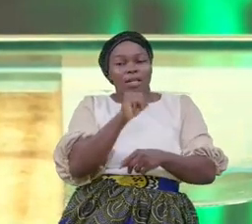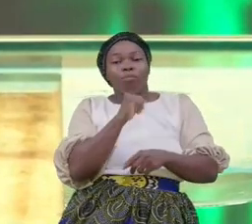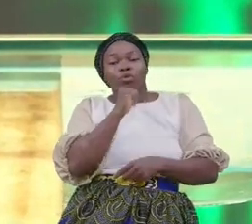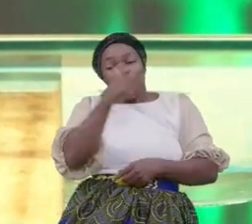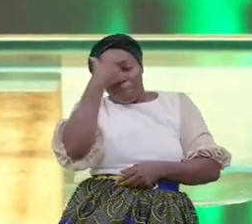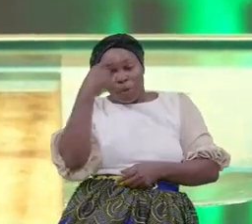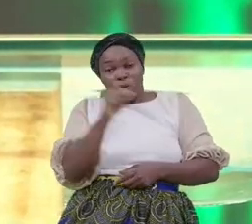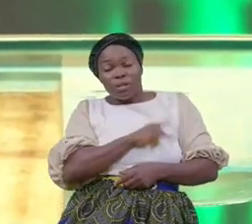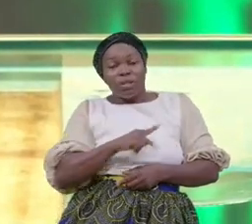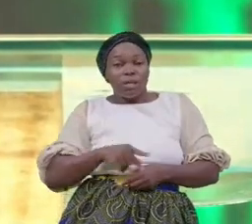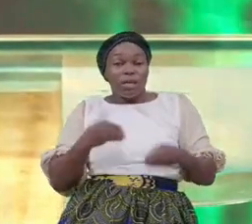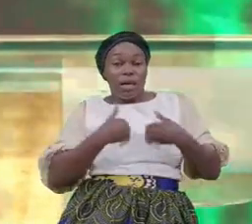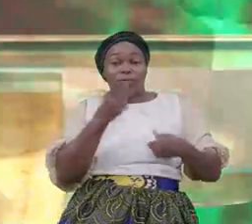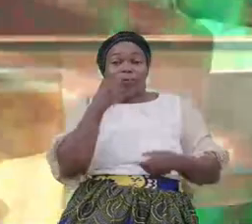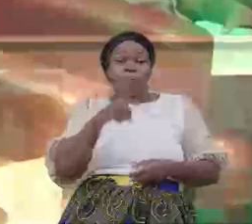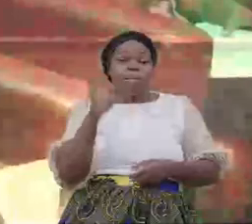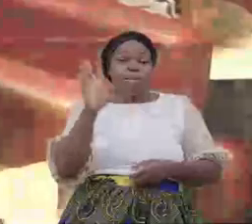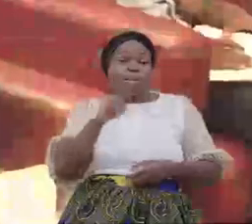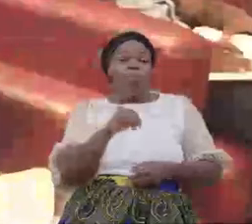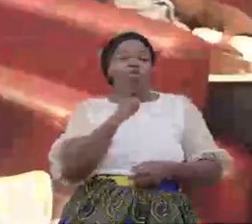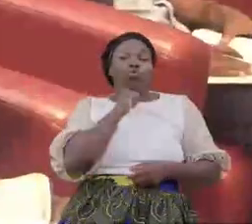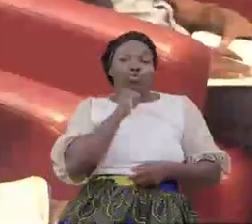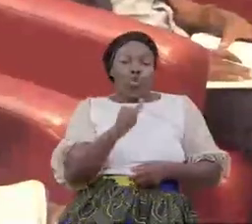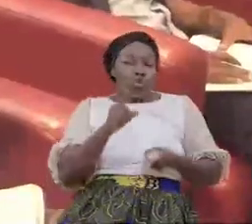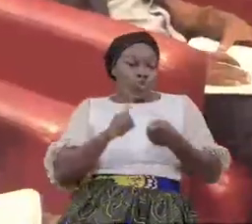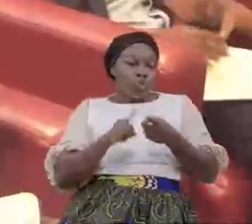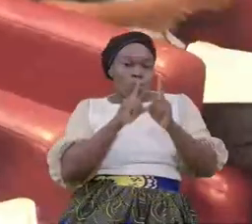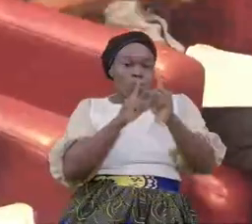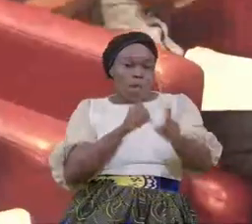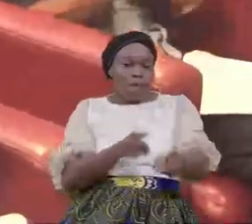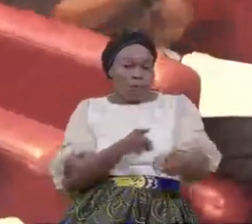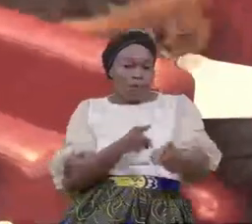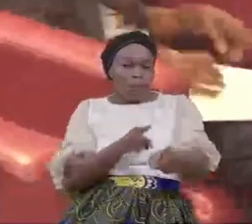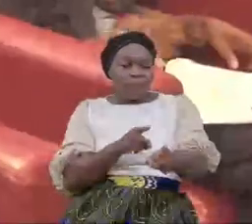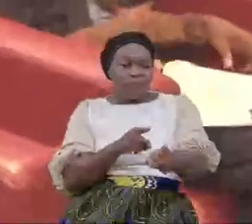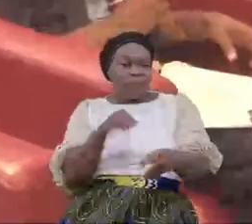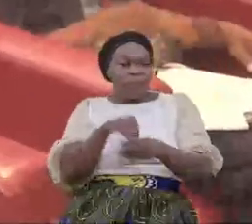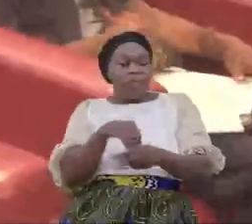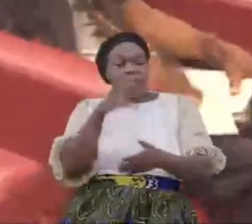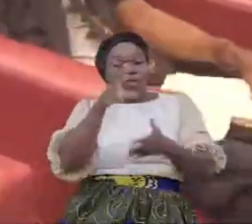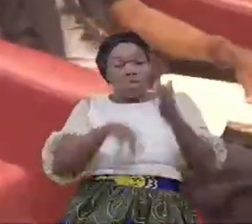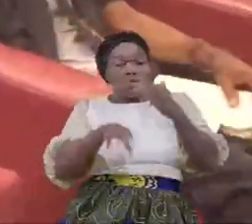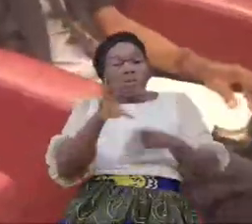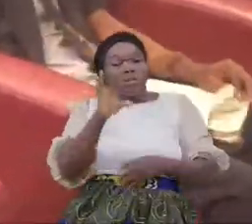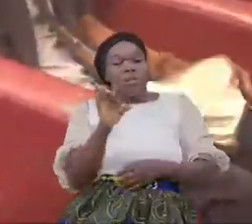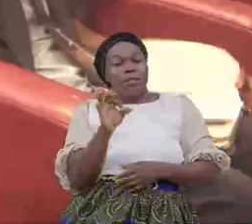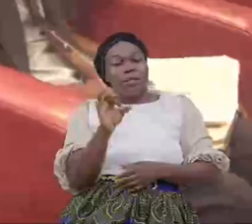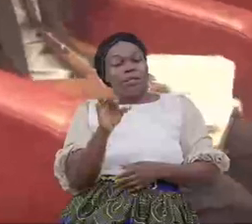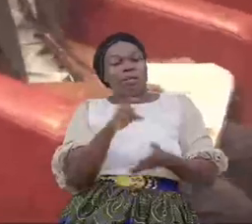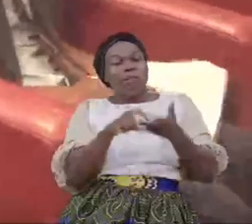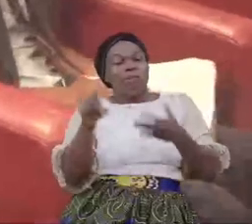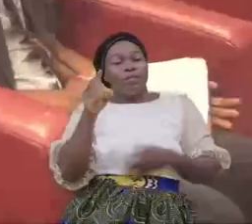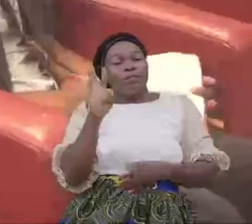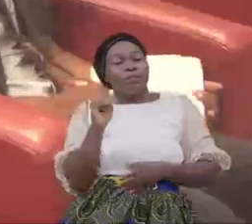le peuple ne lui répondit pas un mot, car le roi avait donné cet ordre, vous ne lui répondrez pas. Voici ce qui suit.